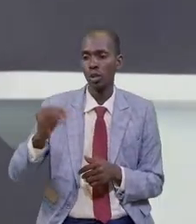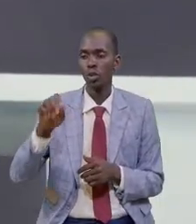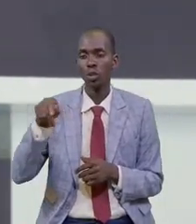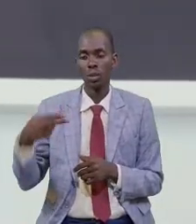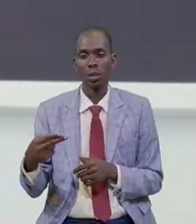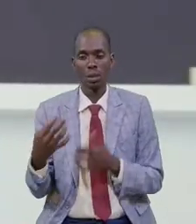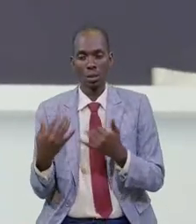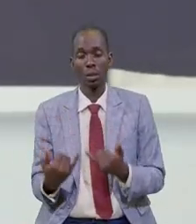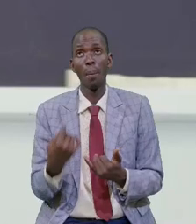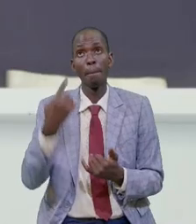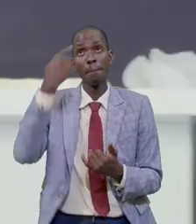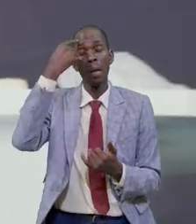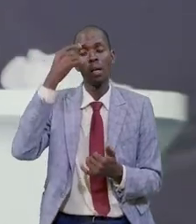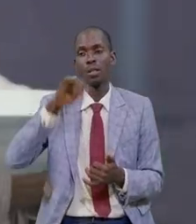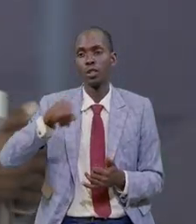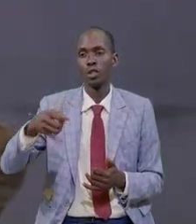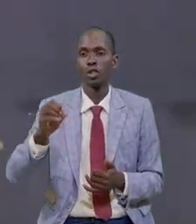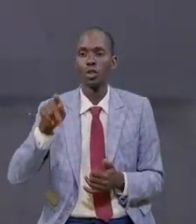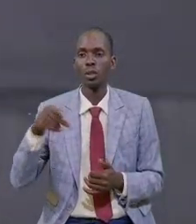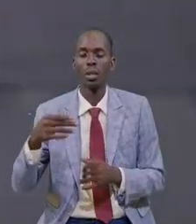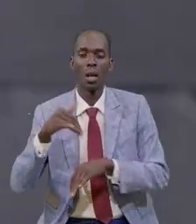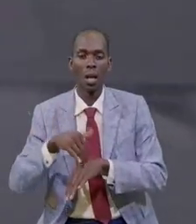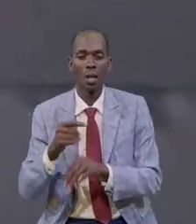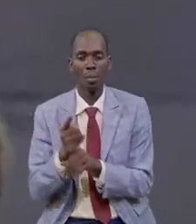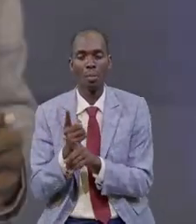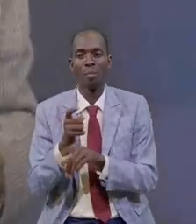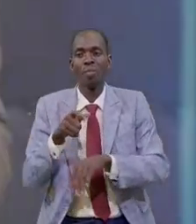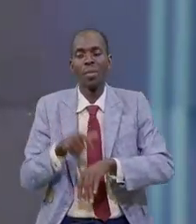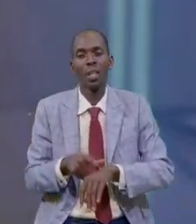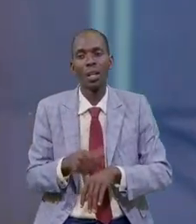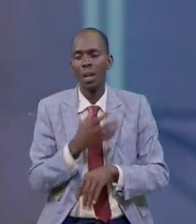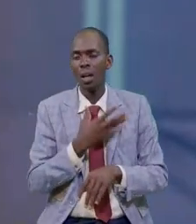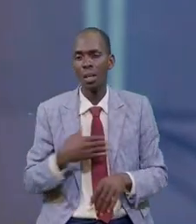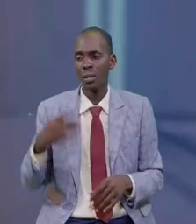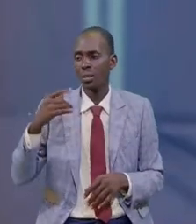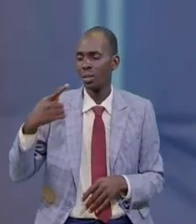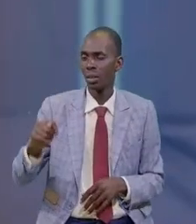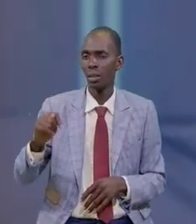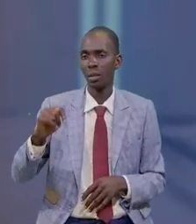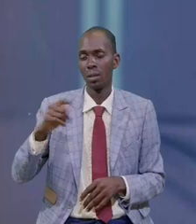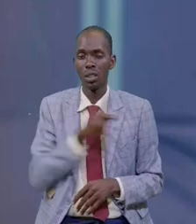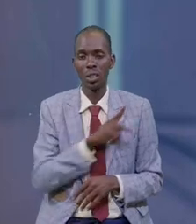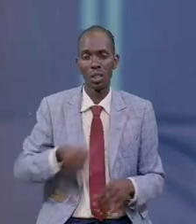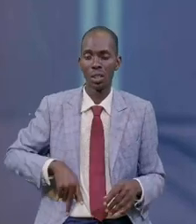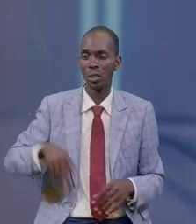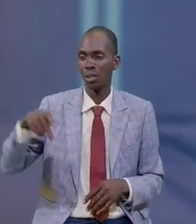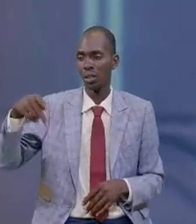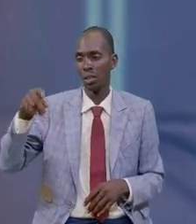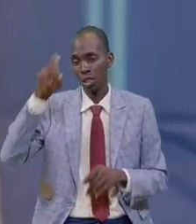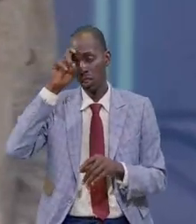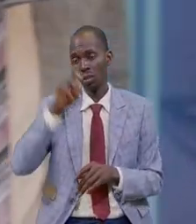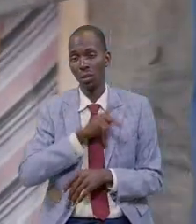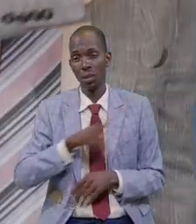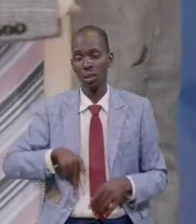quand pharaon a raconté son rêve personne ne pouvait interpréter un seul homme dans